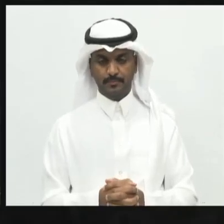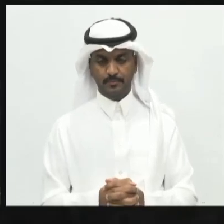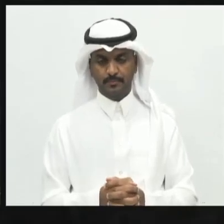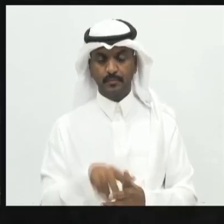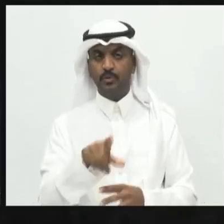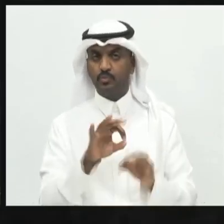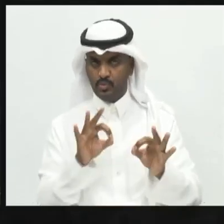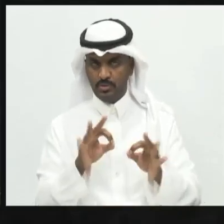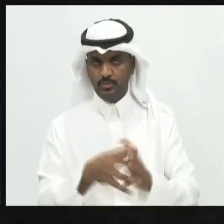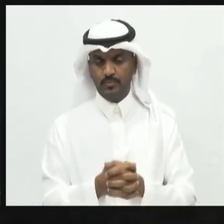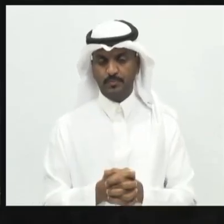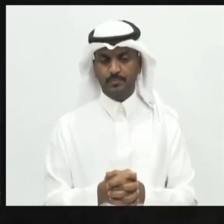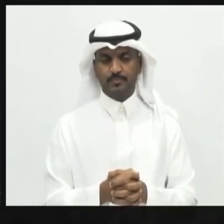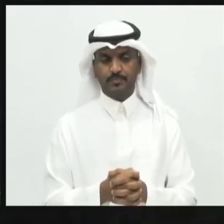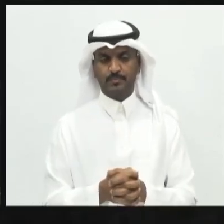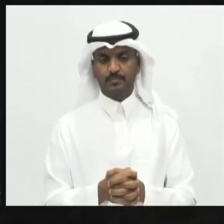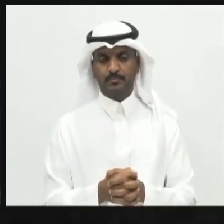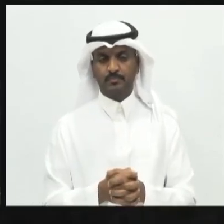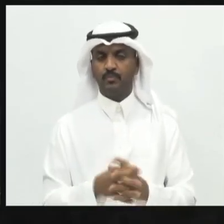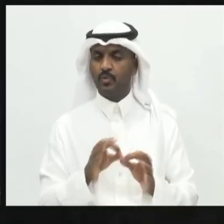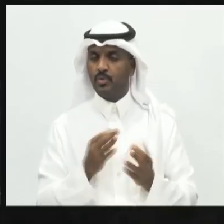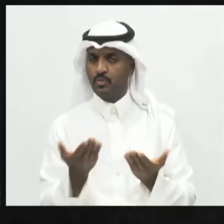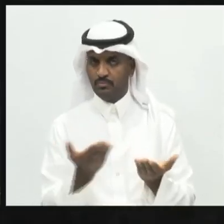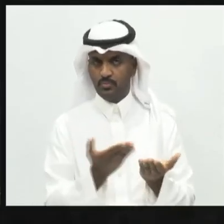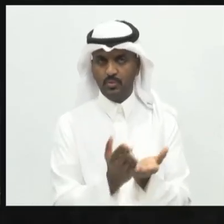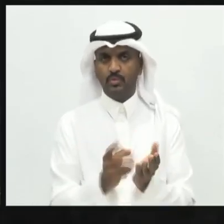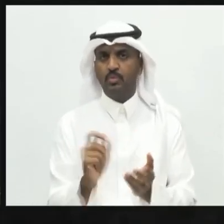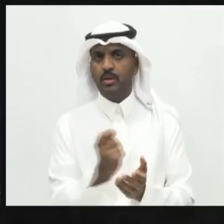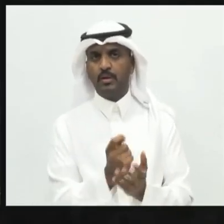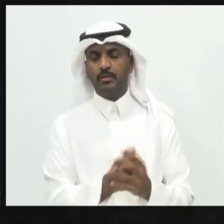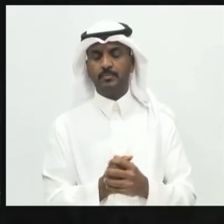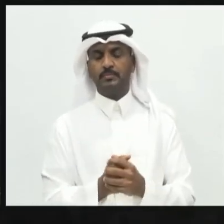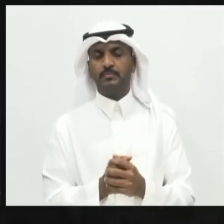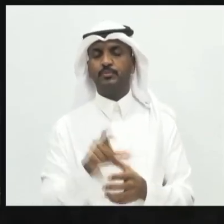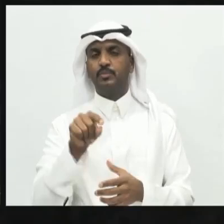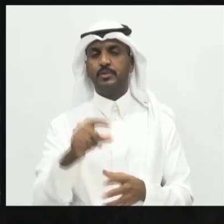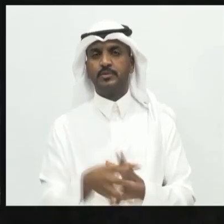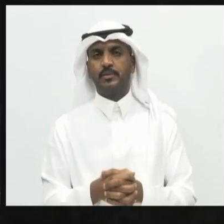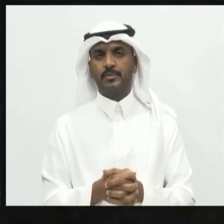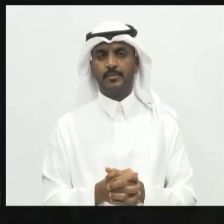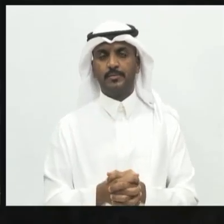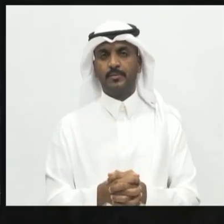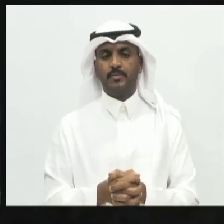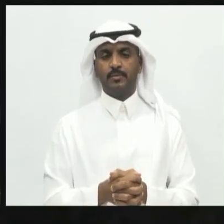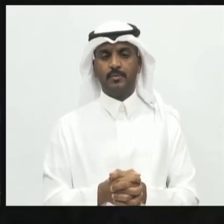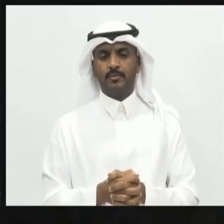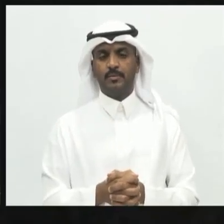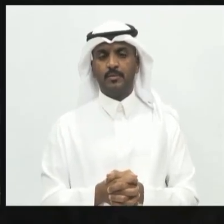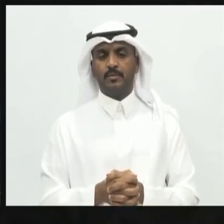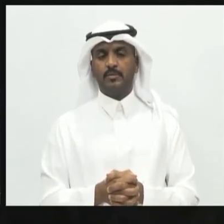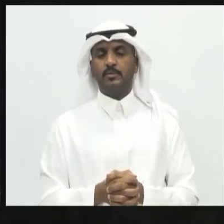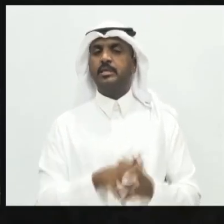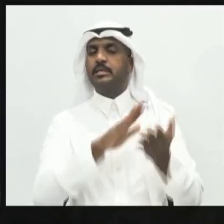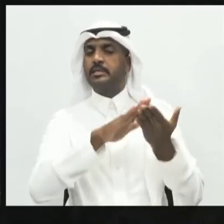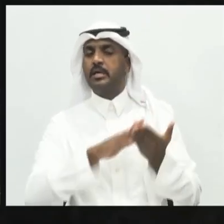انتم على استعداد تجهزت حضرتم الكتب والاقلام ممتاز ممتاز اذا دعونا